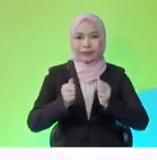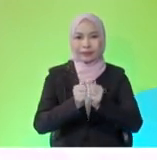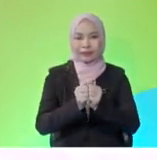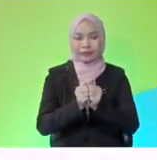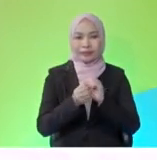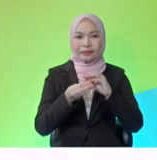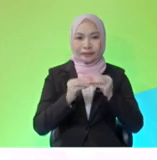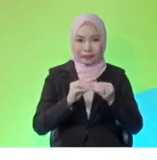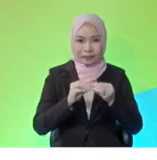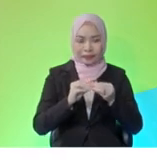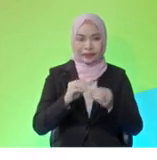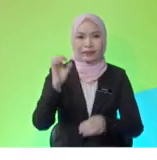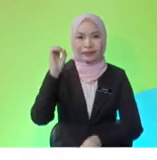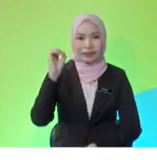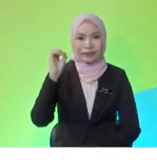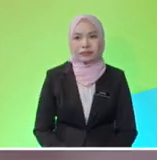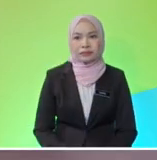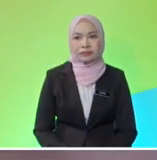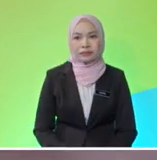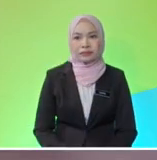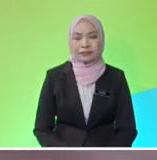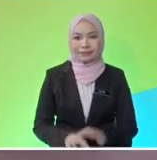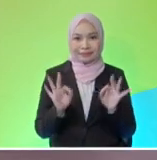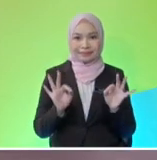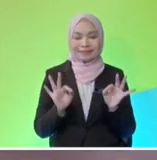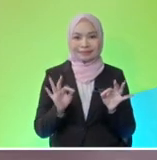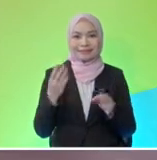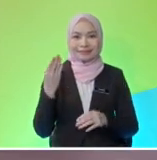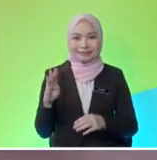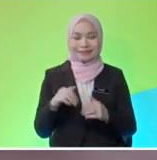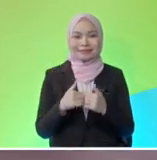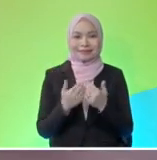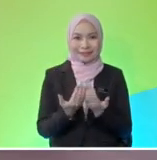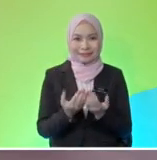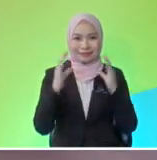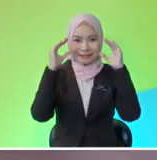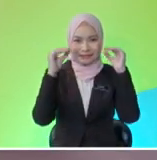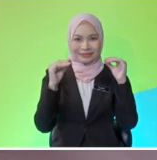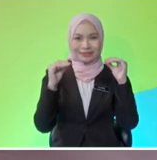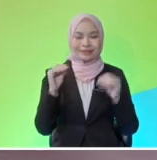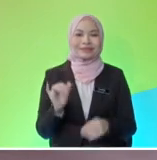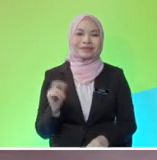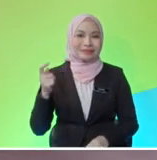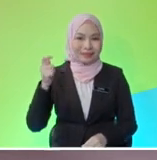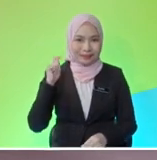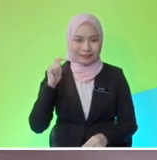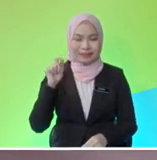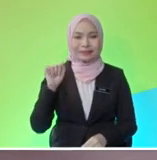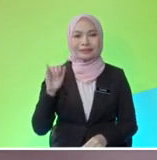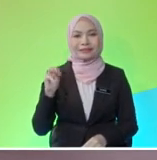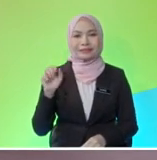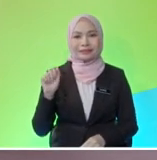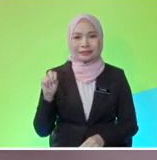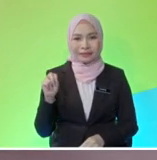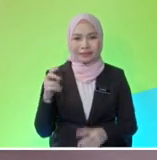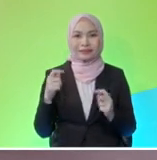Dia jadi 10. 10. Okey. Tadi Aiman kan dah buat nombor 10. Okey. Macam yang saya terangkan, nombor selepas